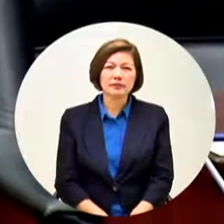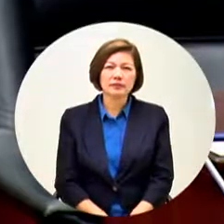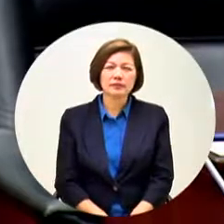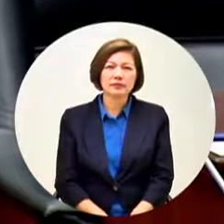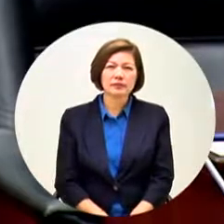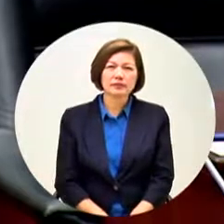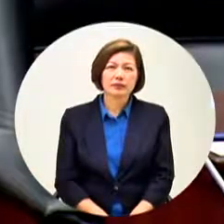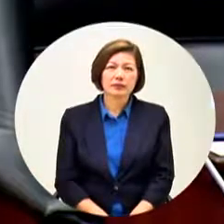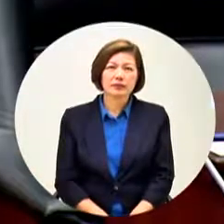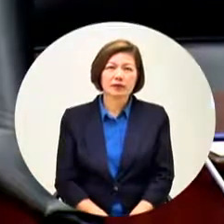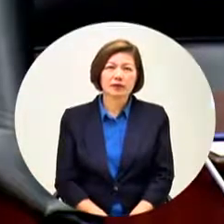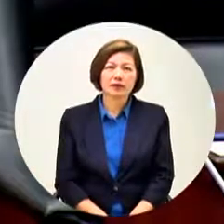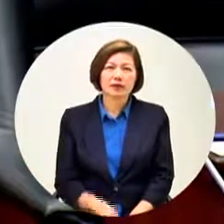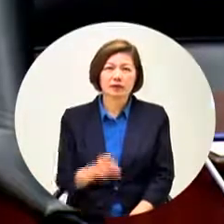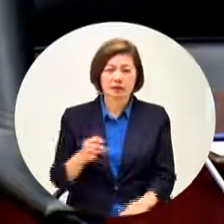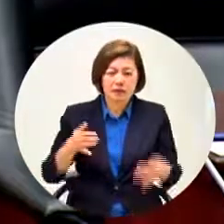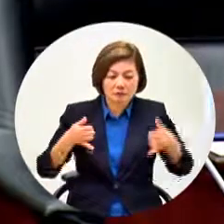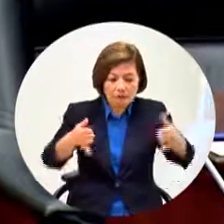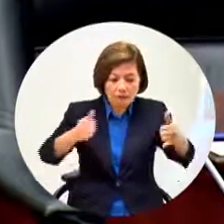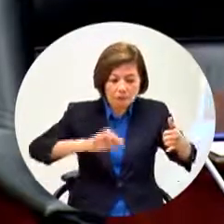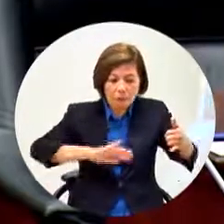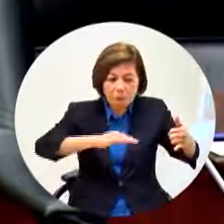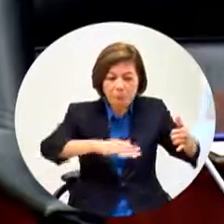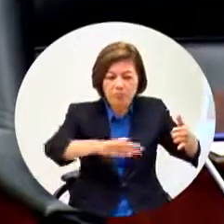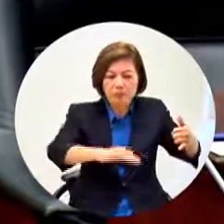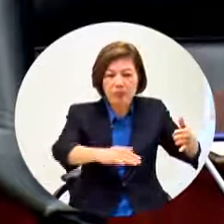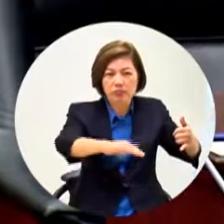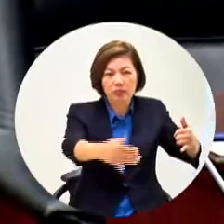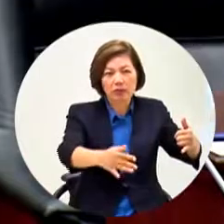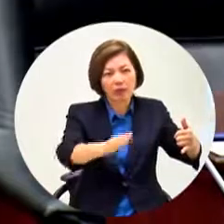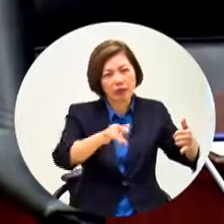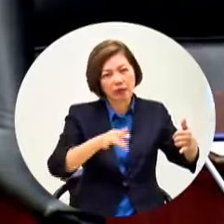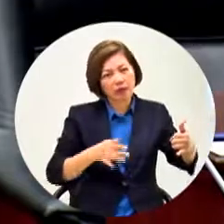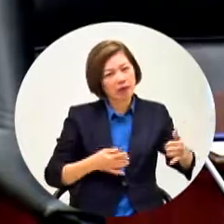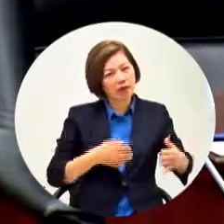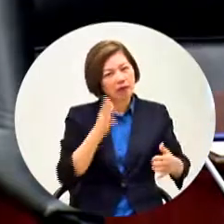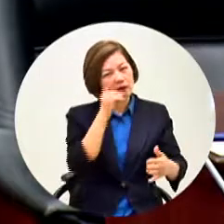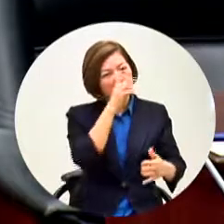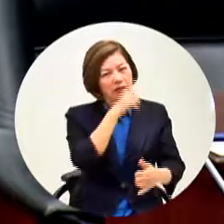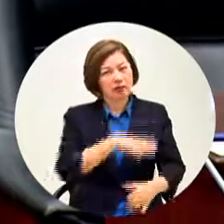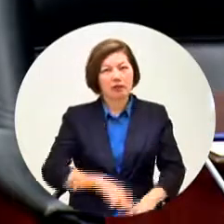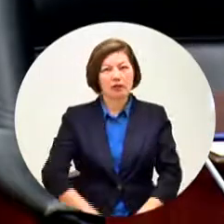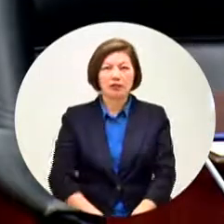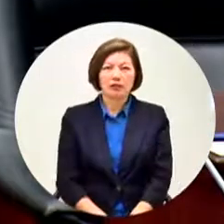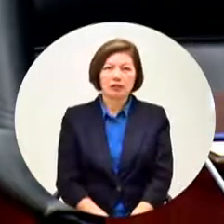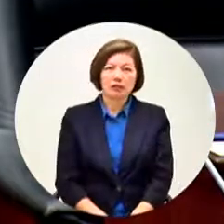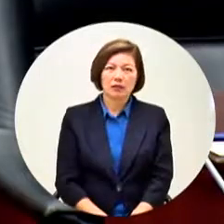你看这座路安尼起起伏伏，拢波浪形的，